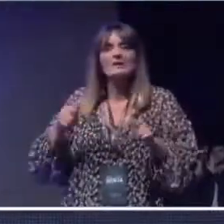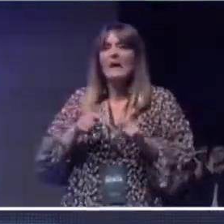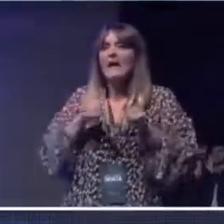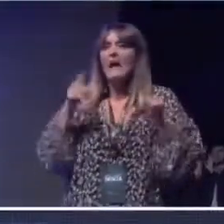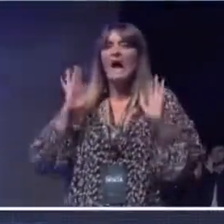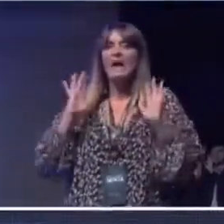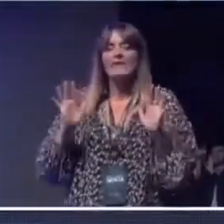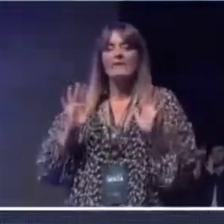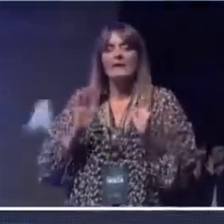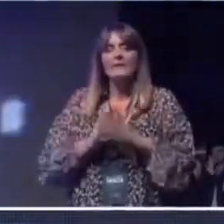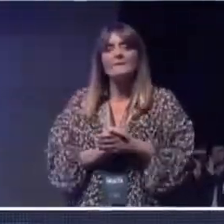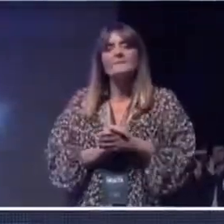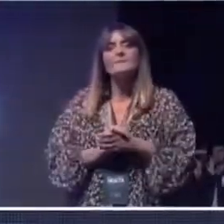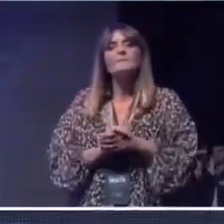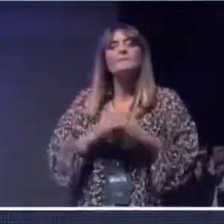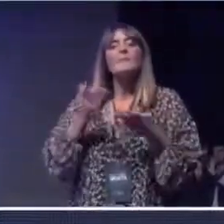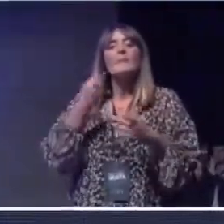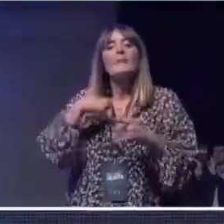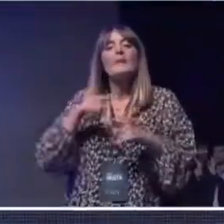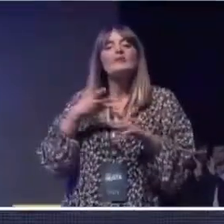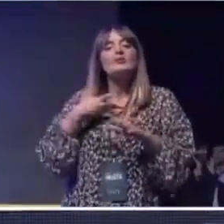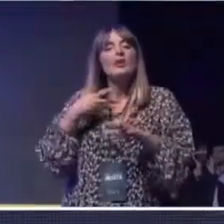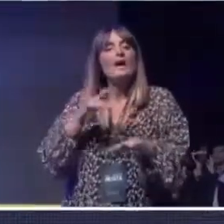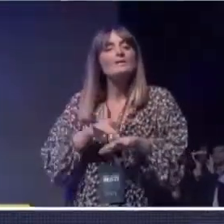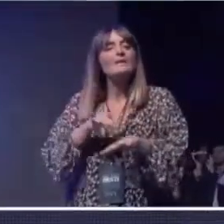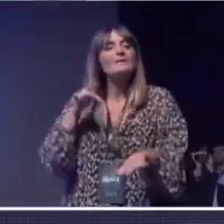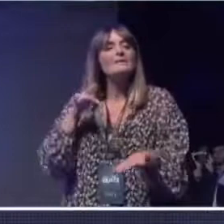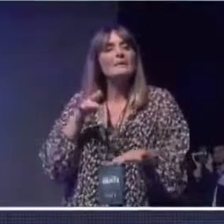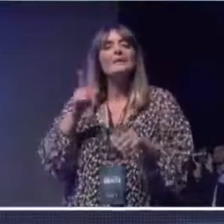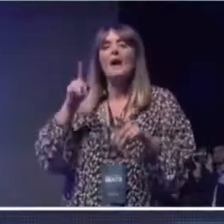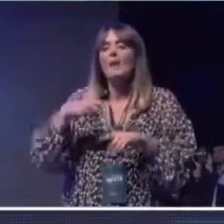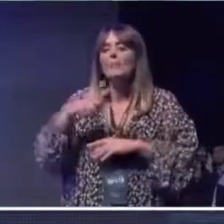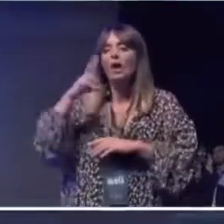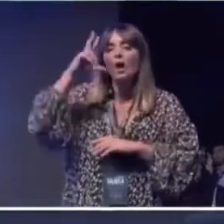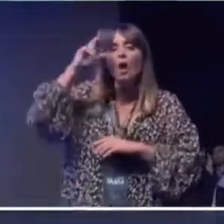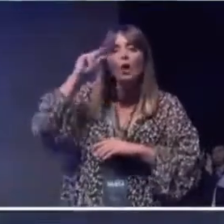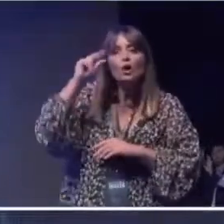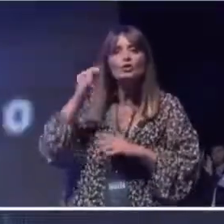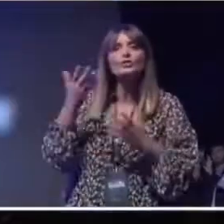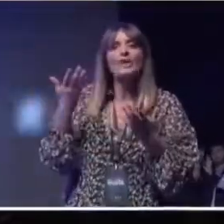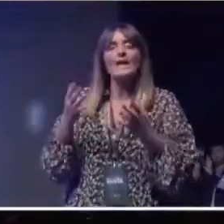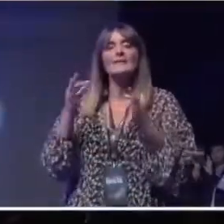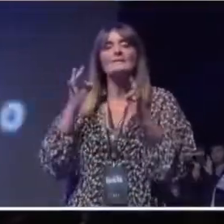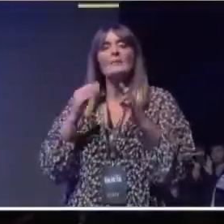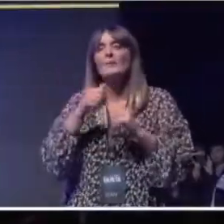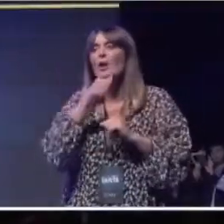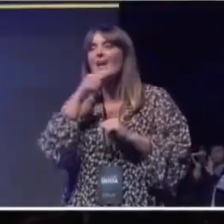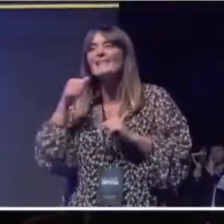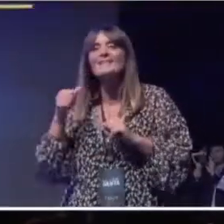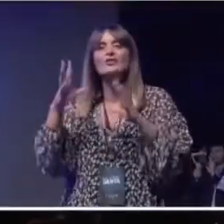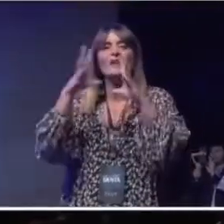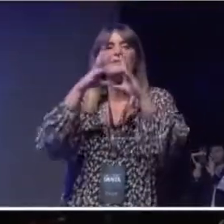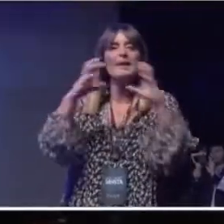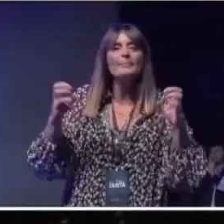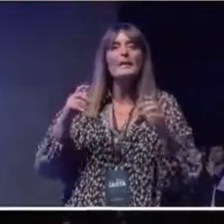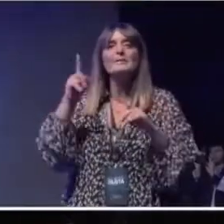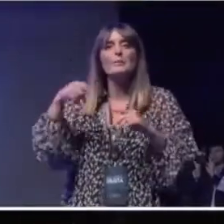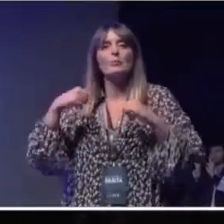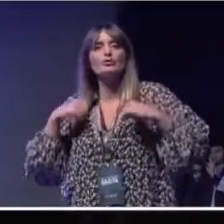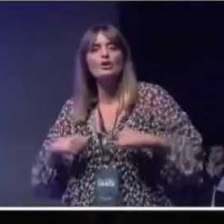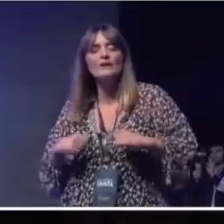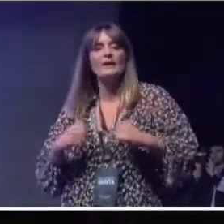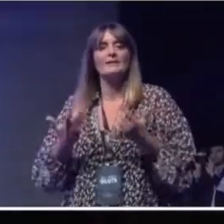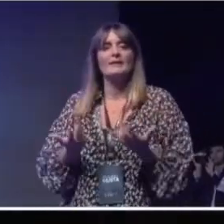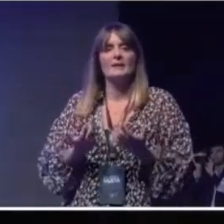una sensibilità e una conoscenza delle esigenze delle imprese, dei cittadini e degli imprenditori.